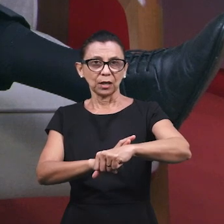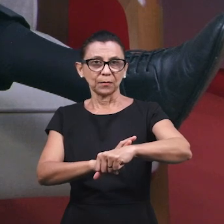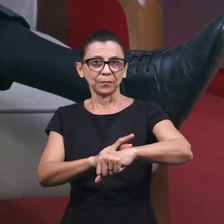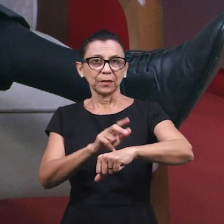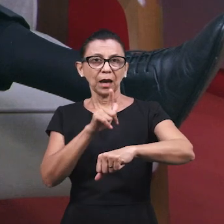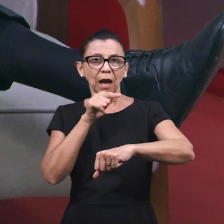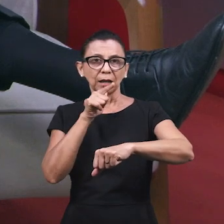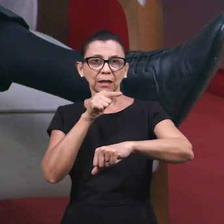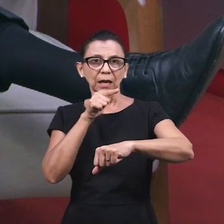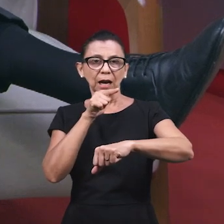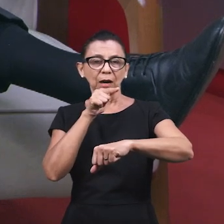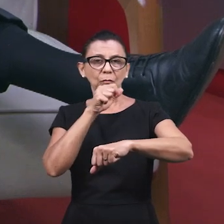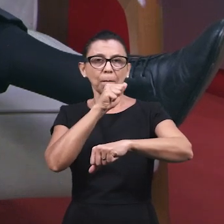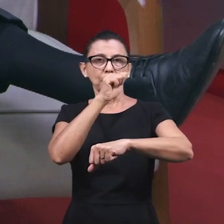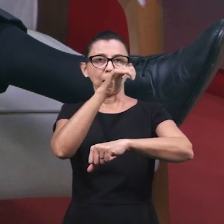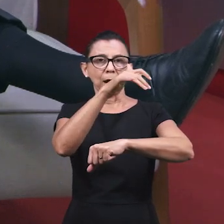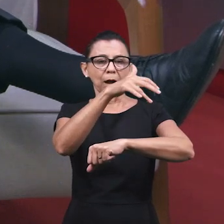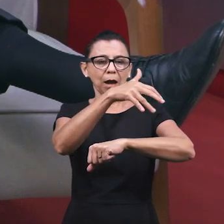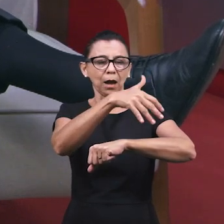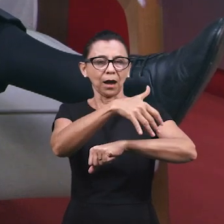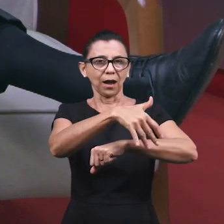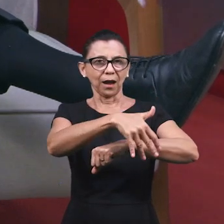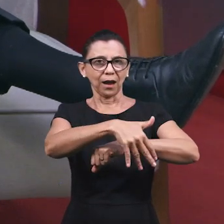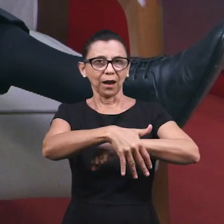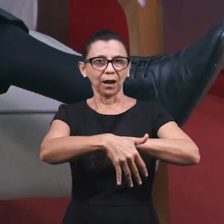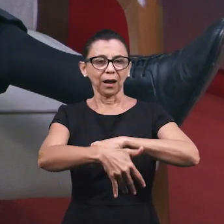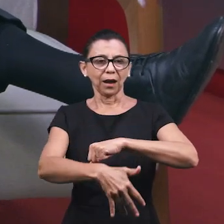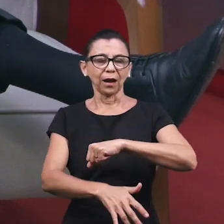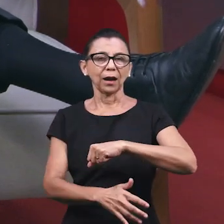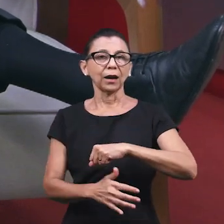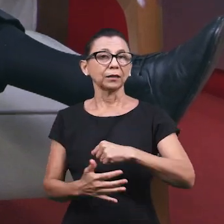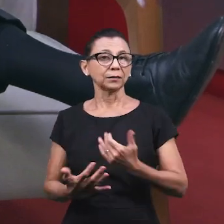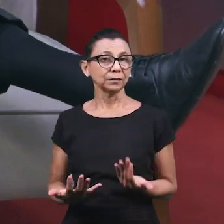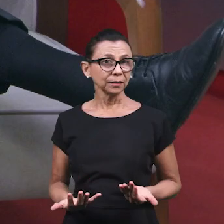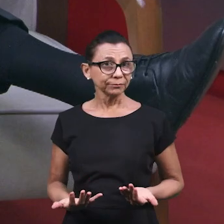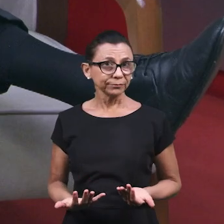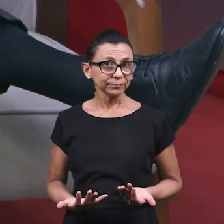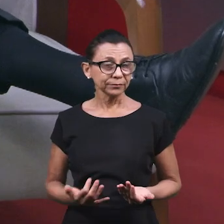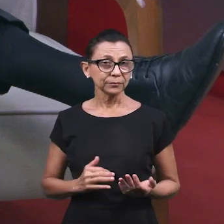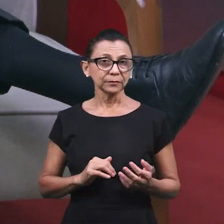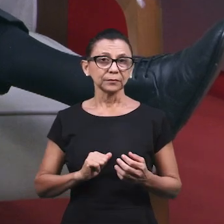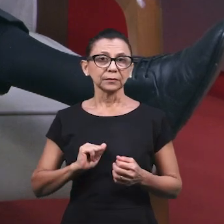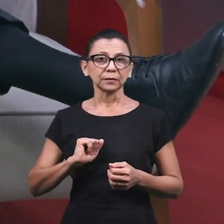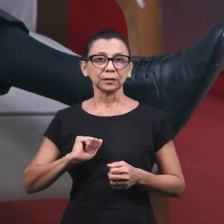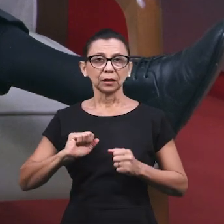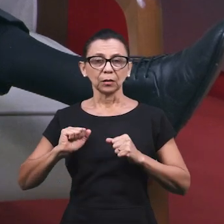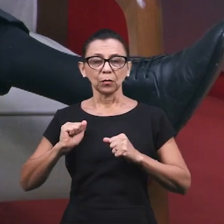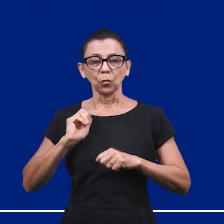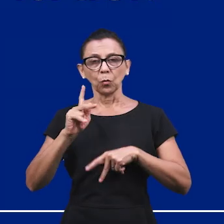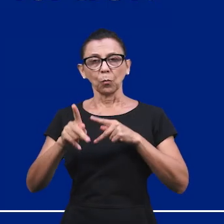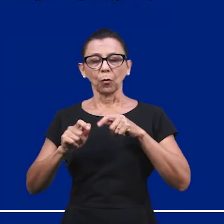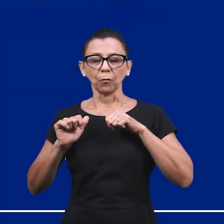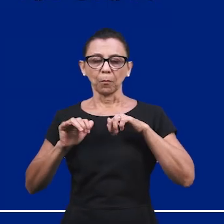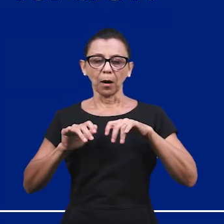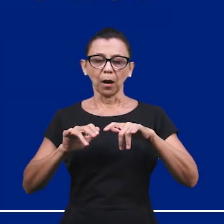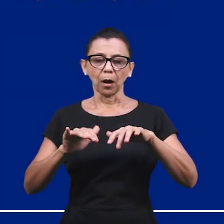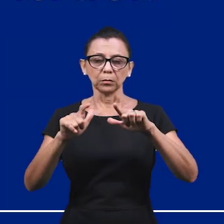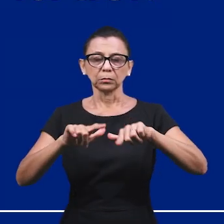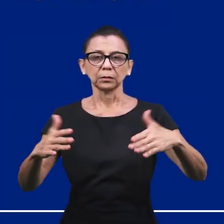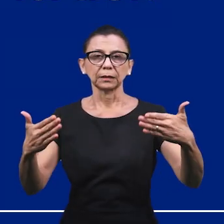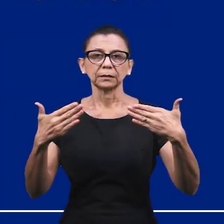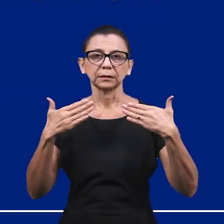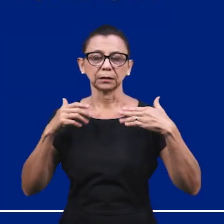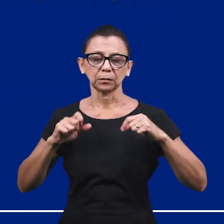Le rocher d'où a coulé l'eau dans le désert pendant la